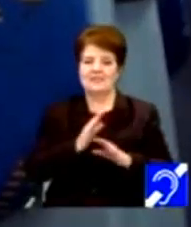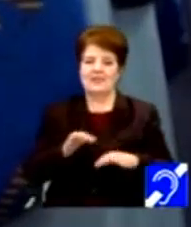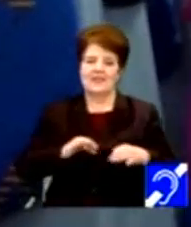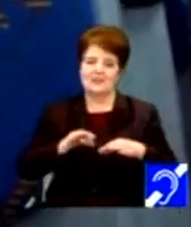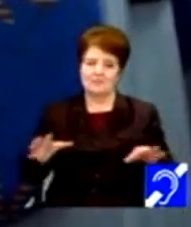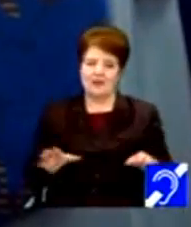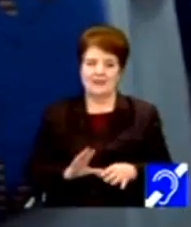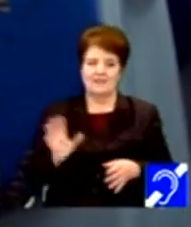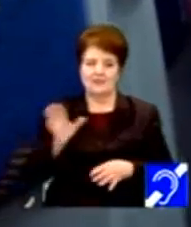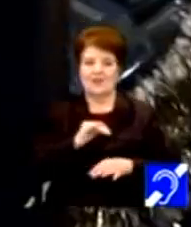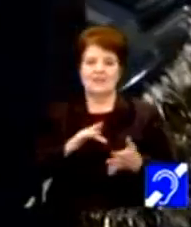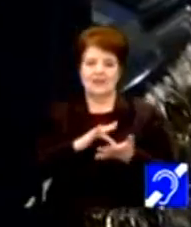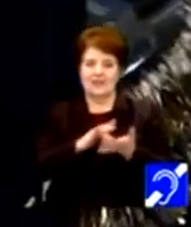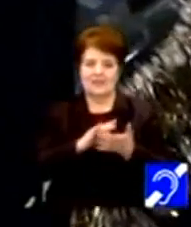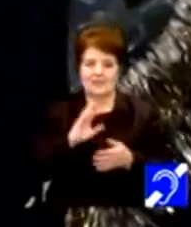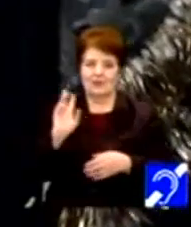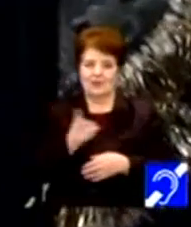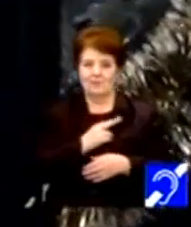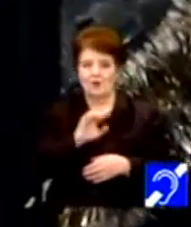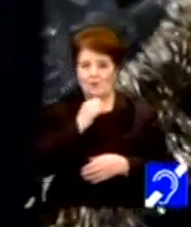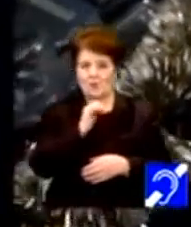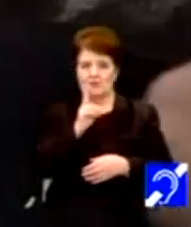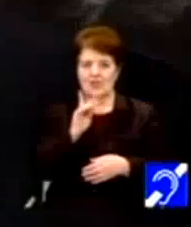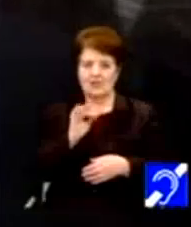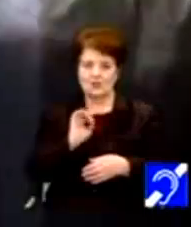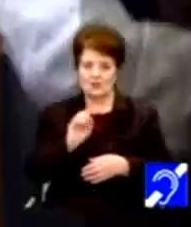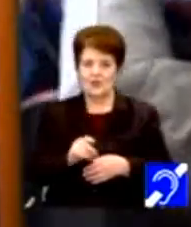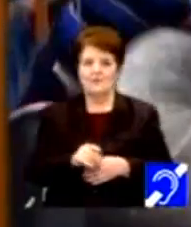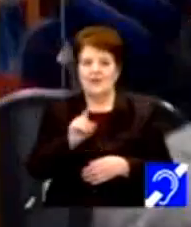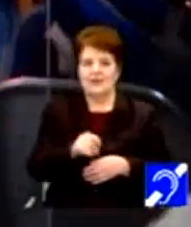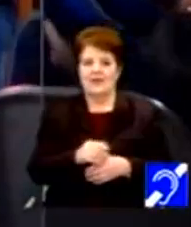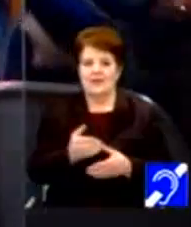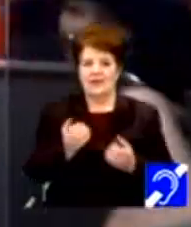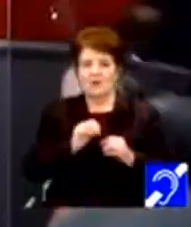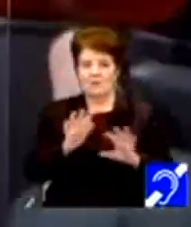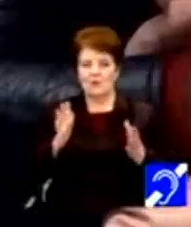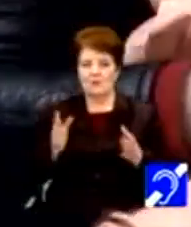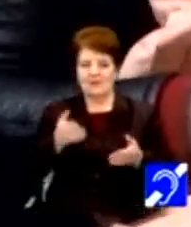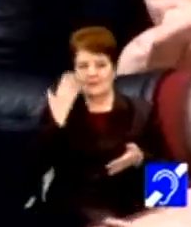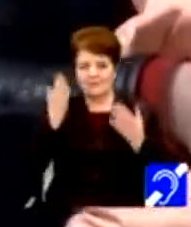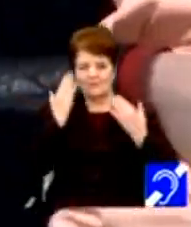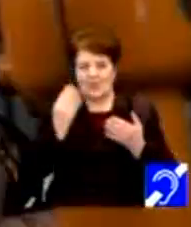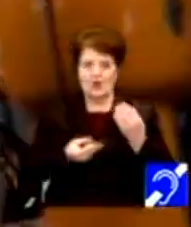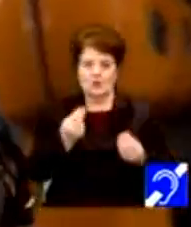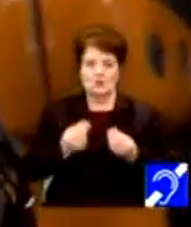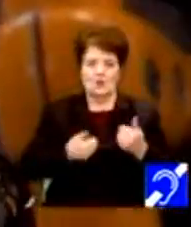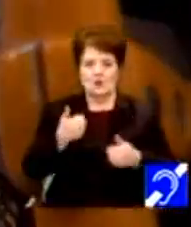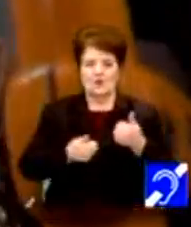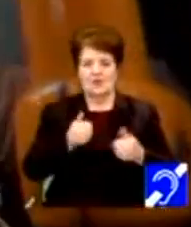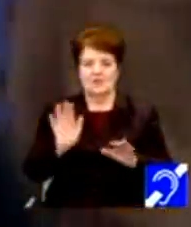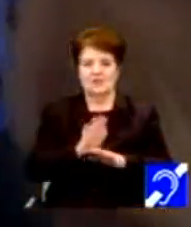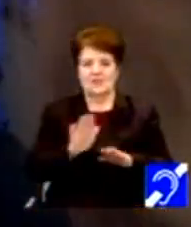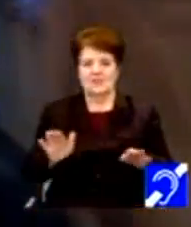sărbătoare domină întreaga călătorie în troleibuzul lui Moș Crăciun. Însoțiți de animatori, micuții au parte de momente distractive cu jocuri, concursuri și cântece